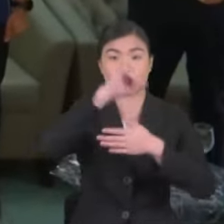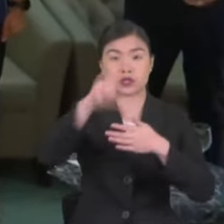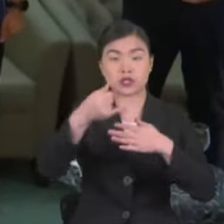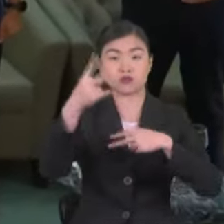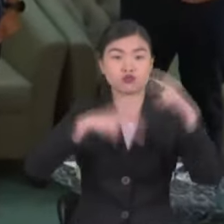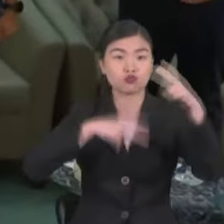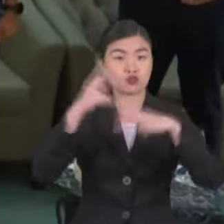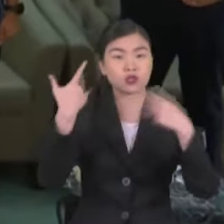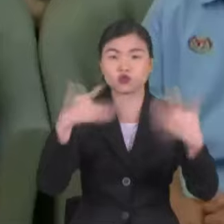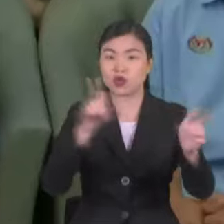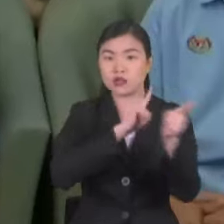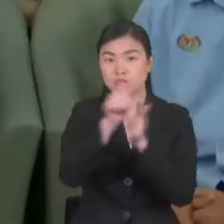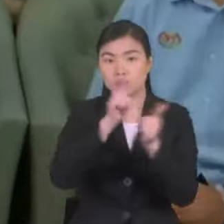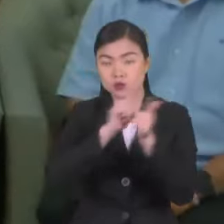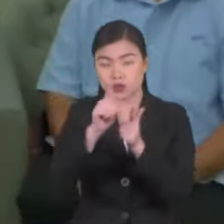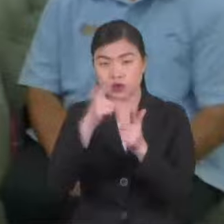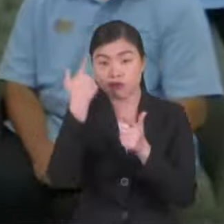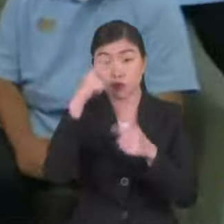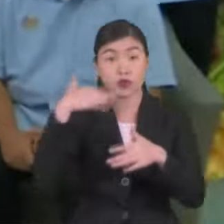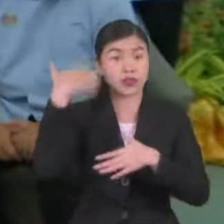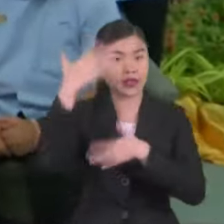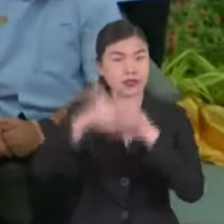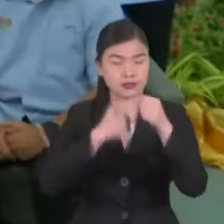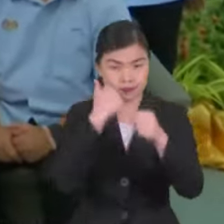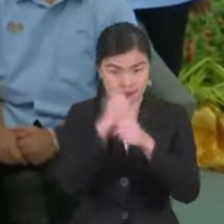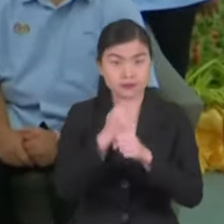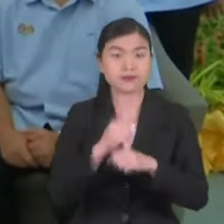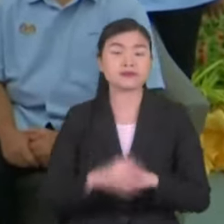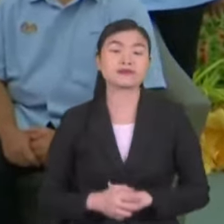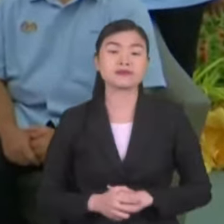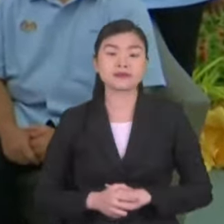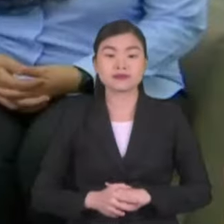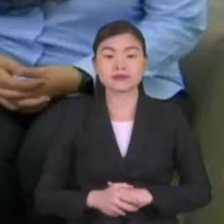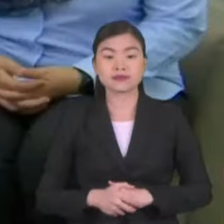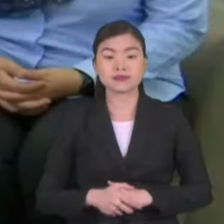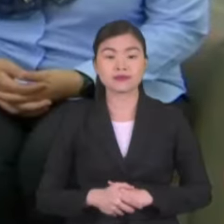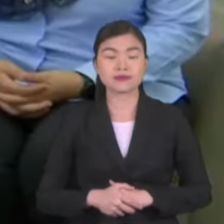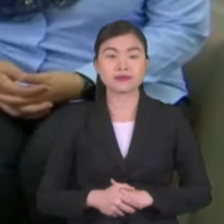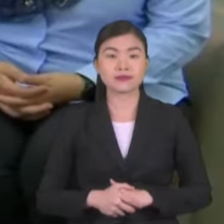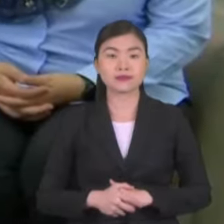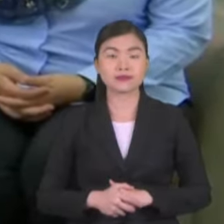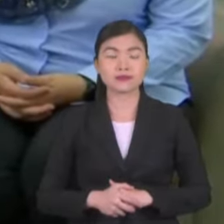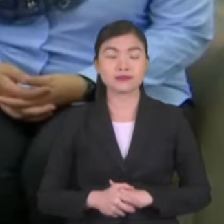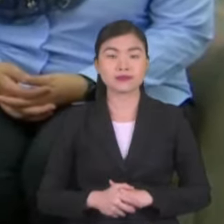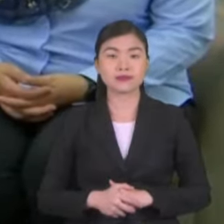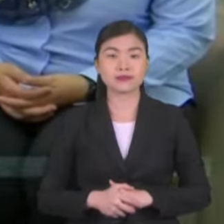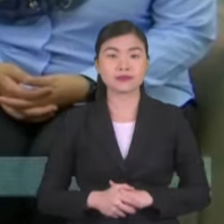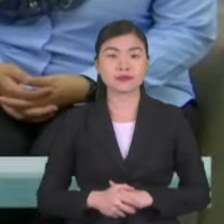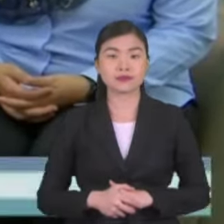projek pembangunan telah diluluskan untuk dilaksana tahun depan.